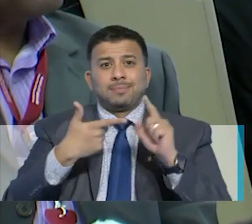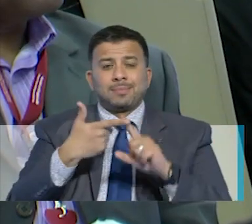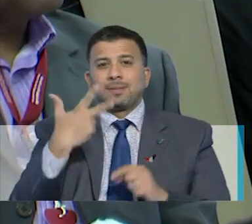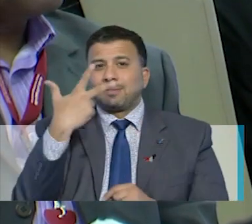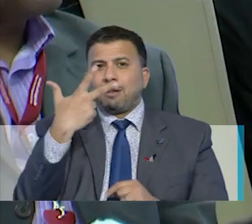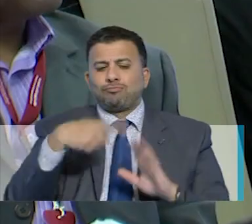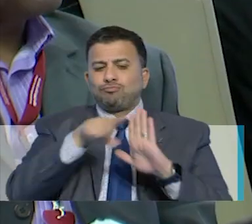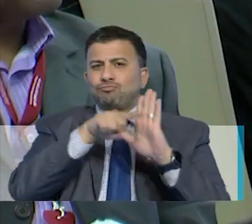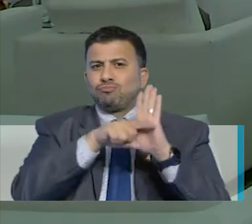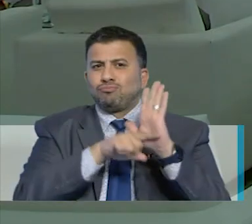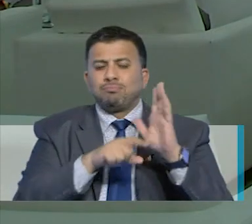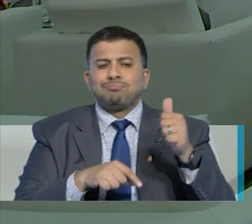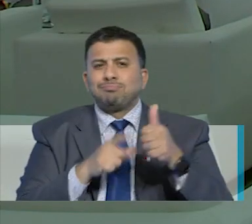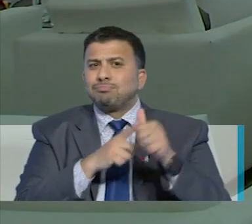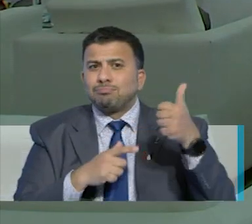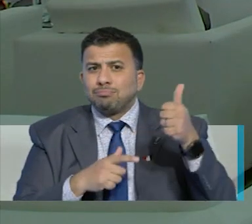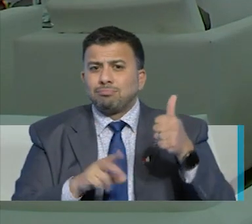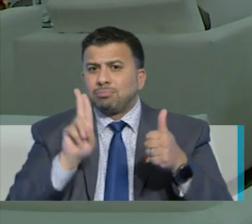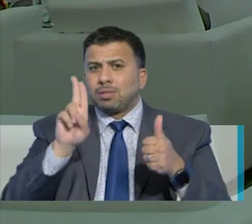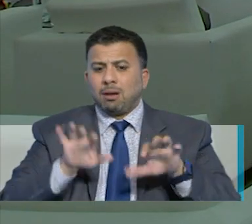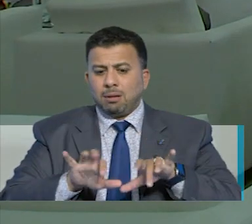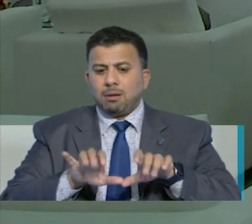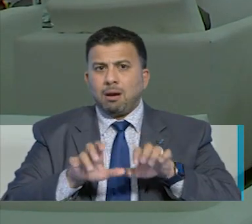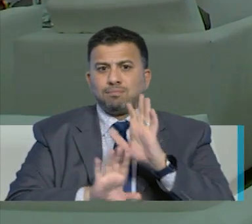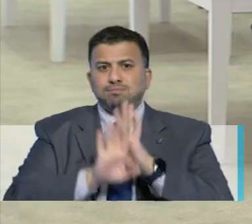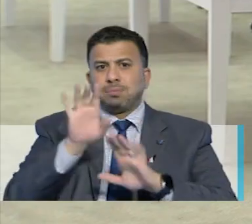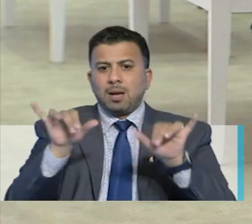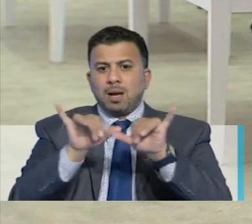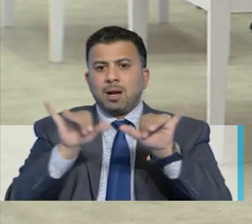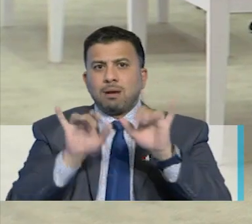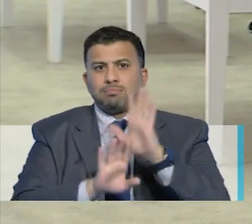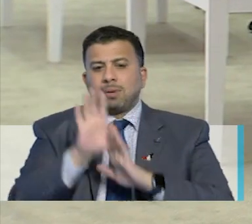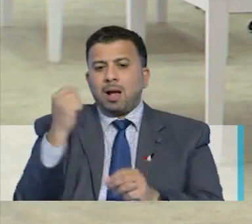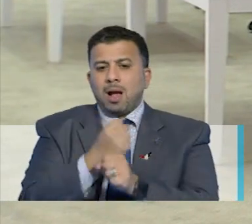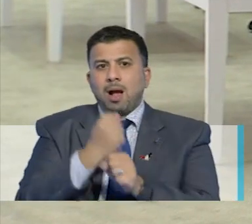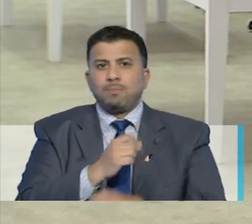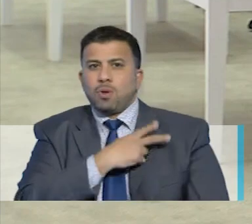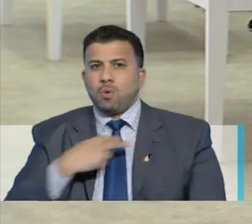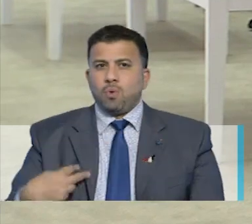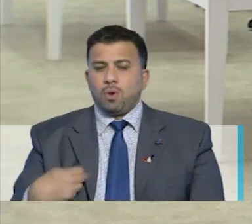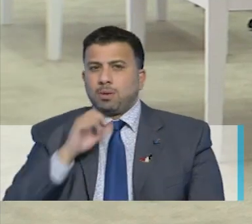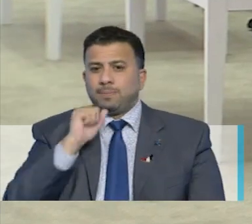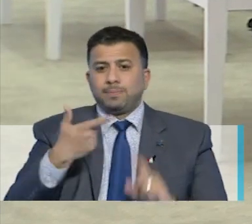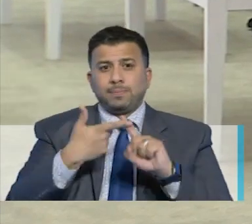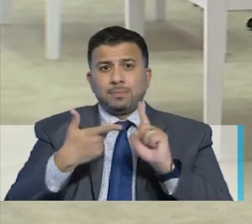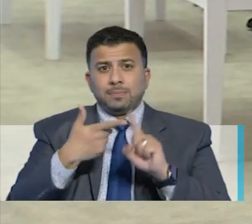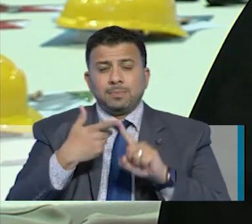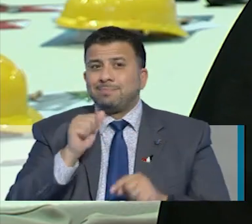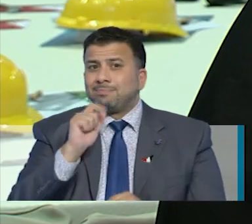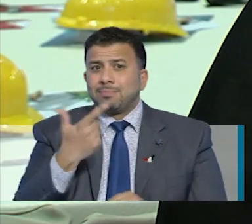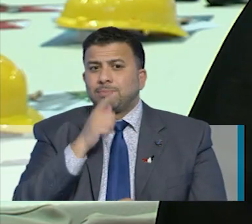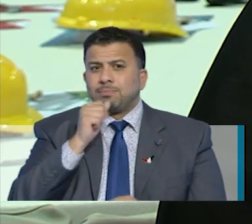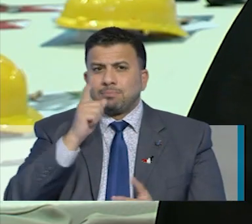ثلاث محاور، محور الأول فيها تقنيات الثورة الرقمية وتوظيفها لتطوير العمل الحكومي، والمحور الثاني راح